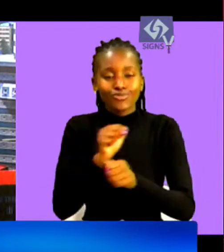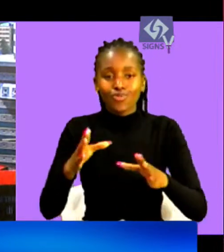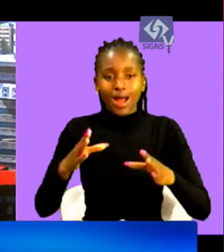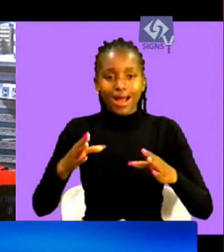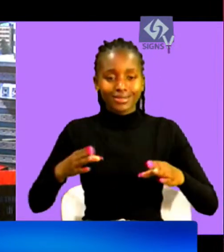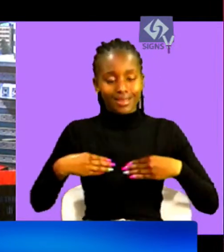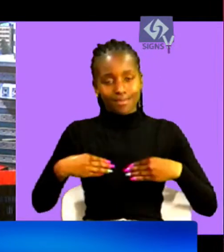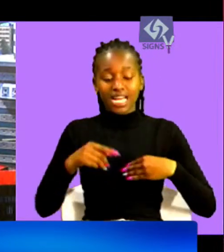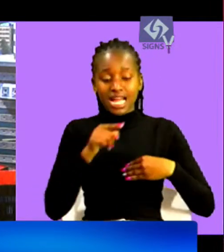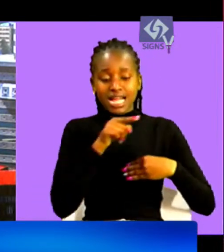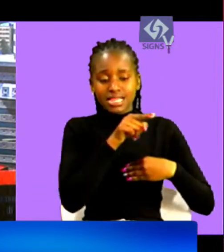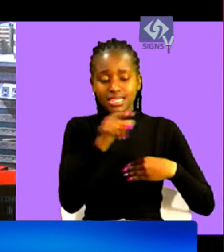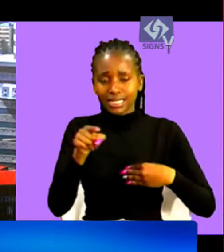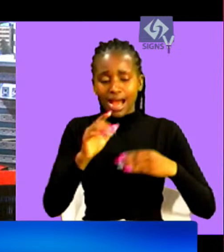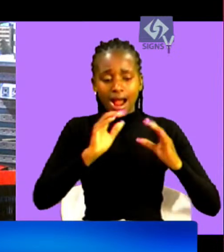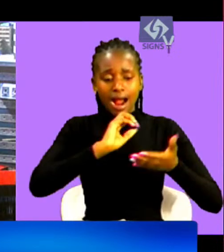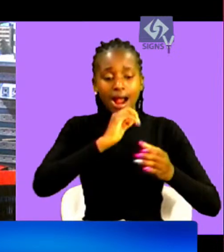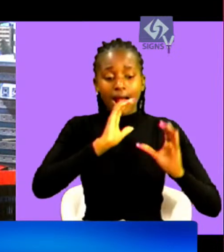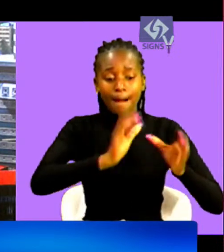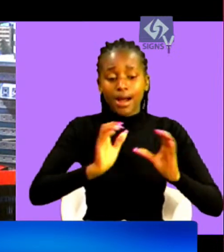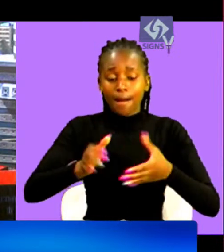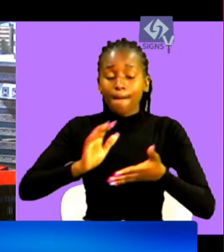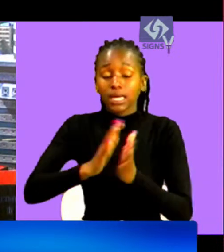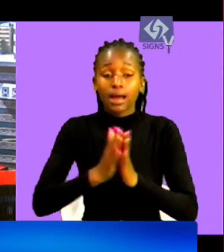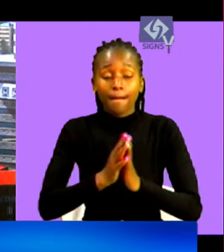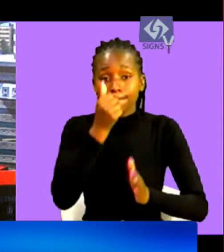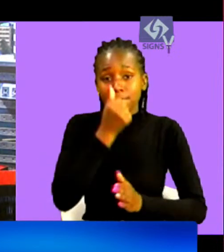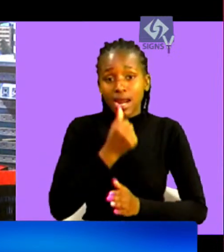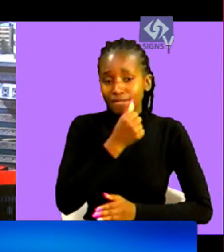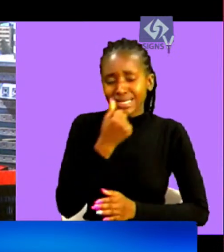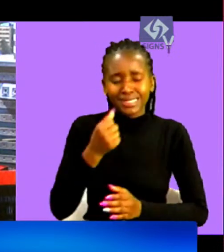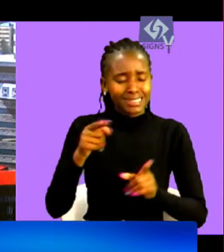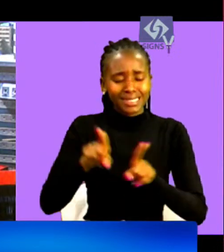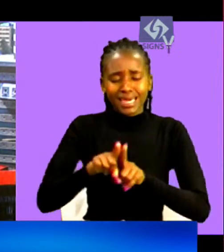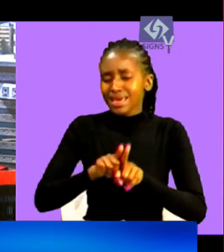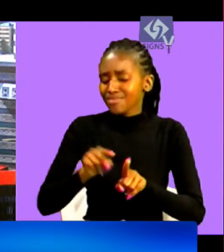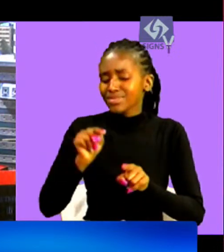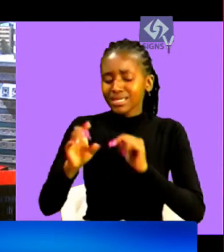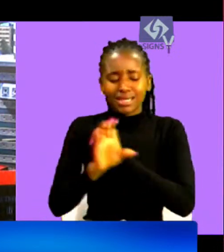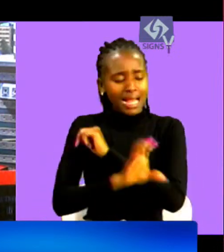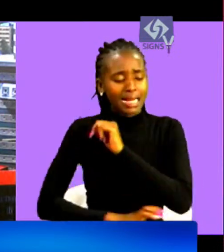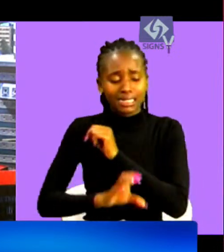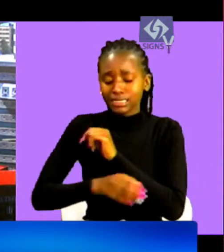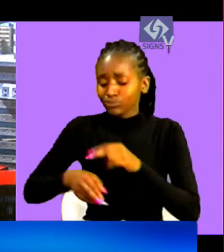plans, asserting that the country is heading on the wrong direction.